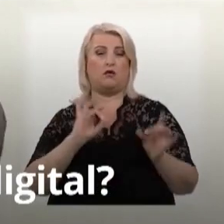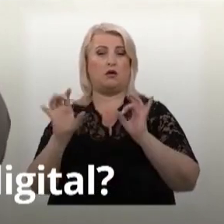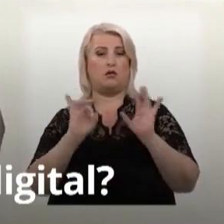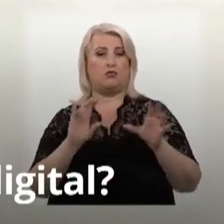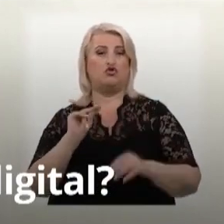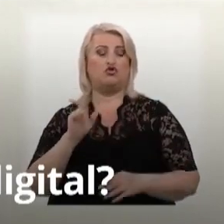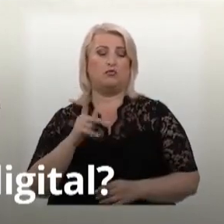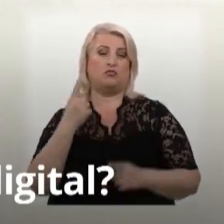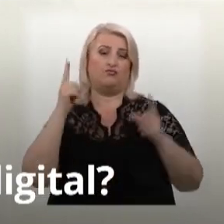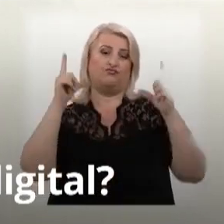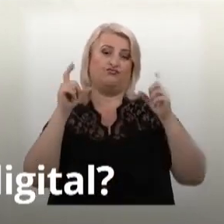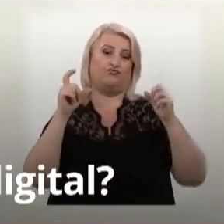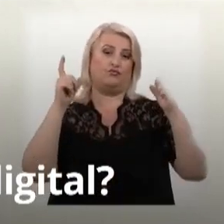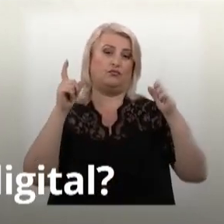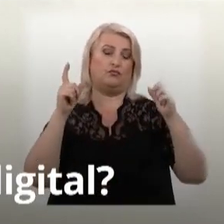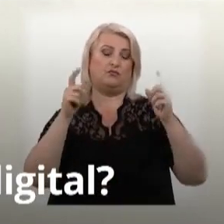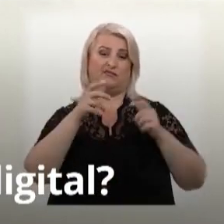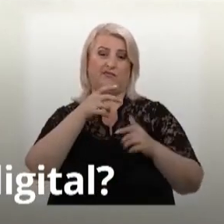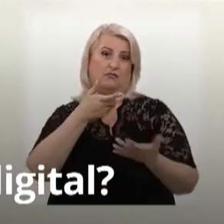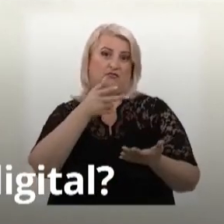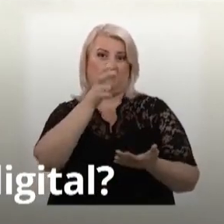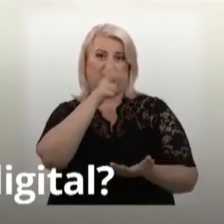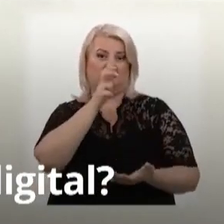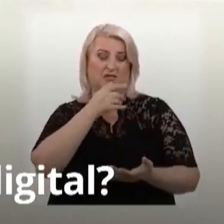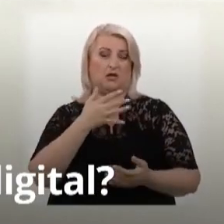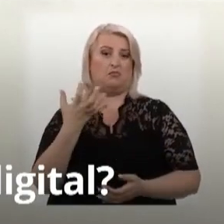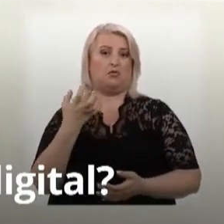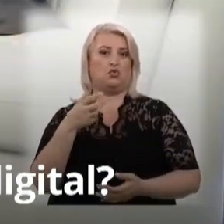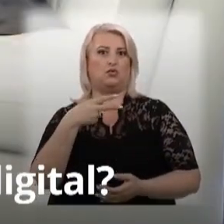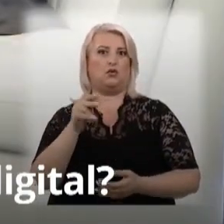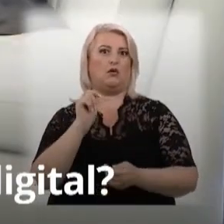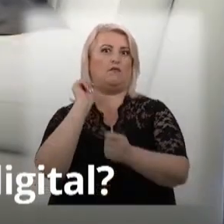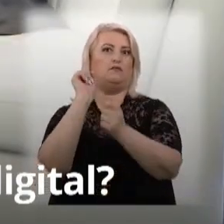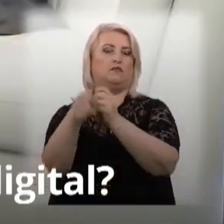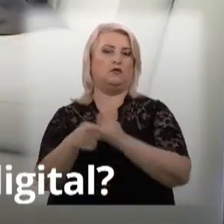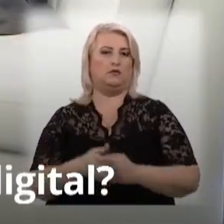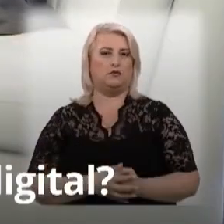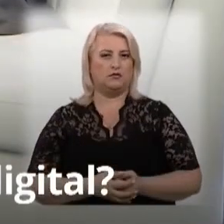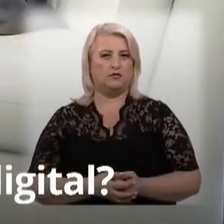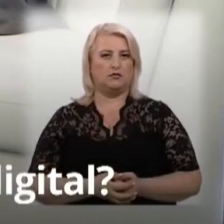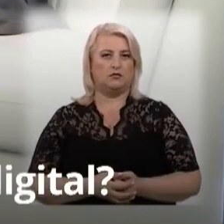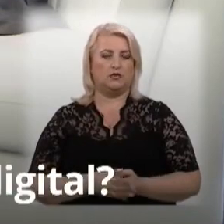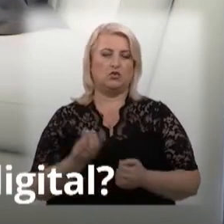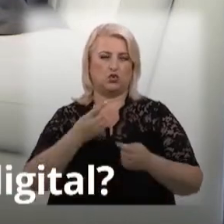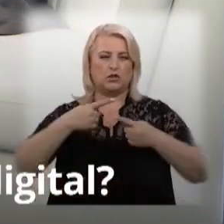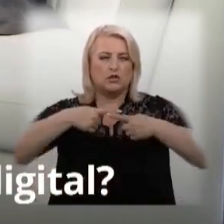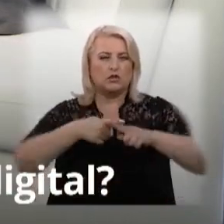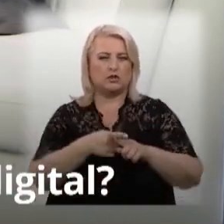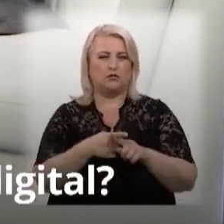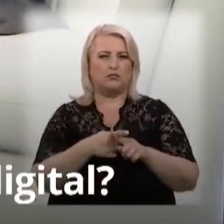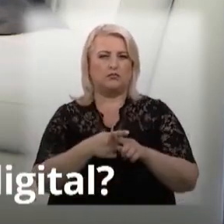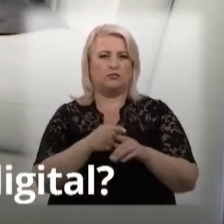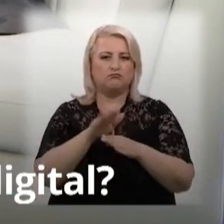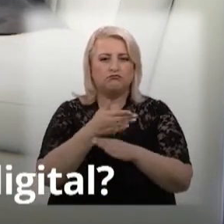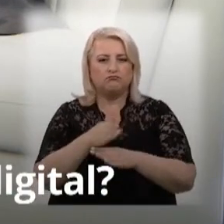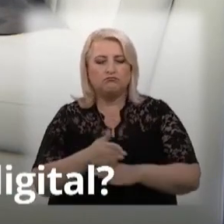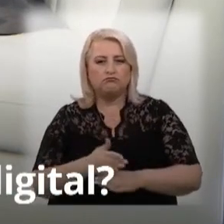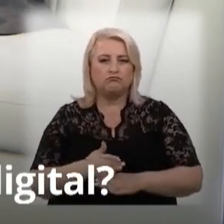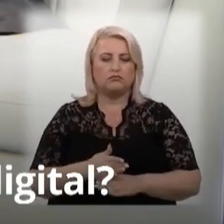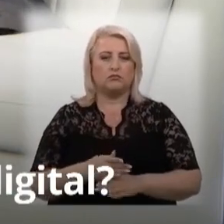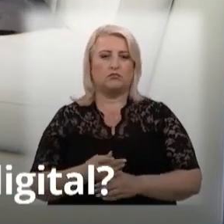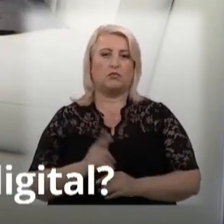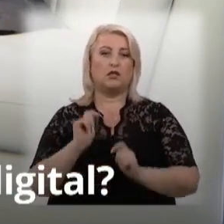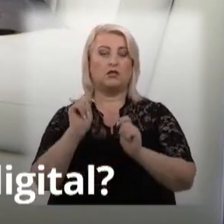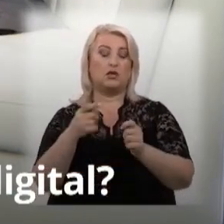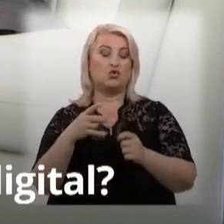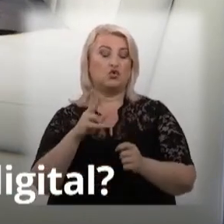decât o poză cioară ce am sute de euro pe ea adică împărțit bugetul nu dați să ne vadă ce o să